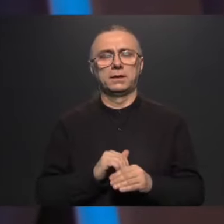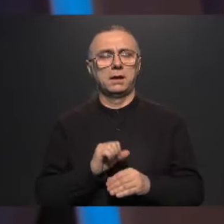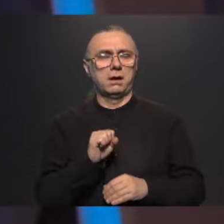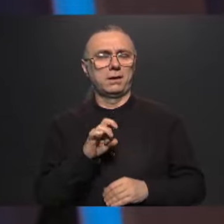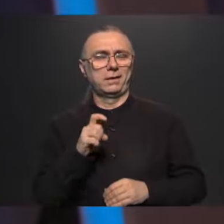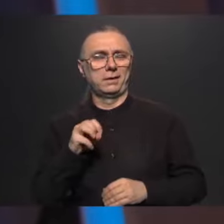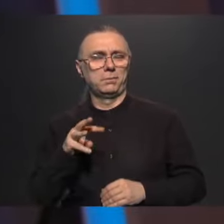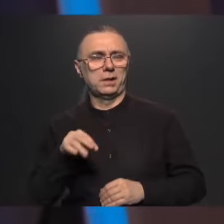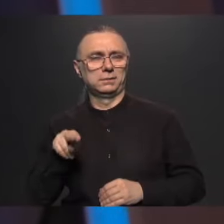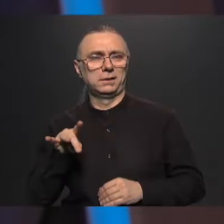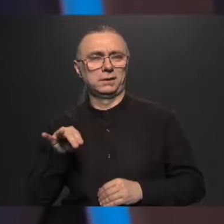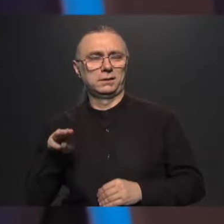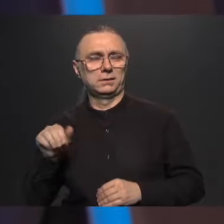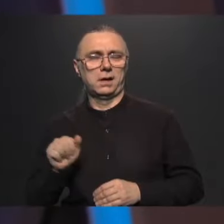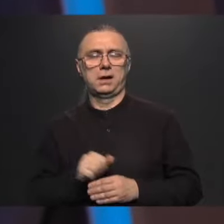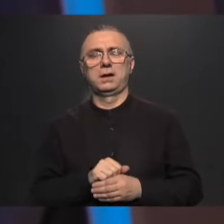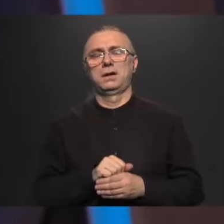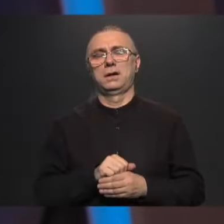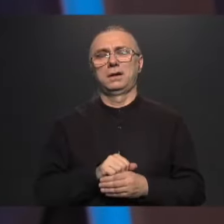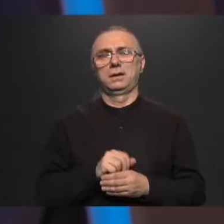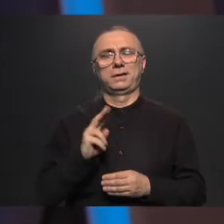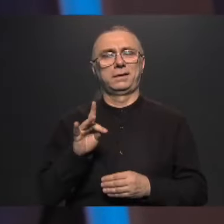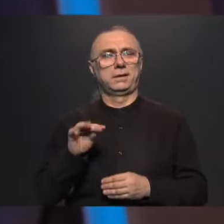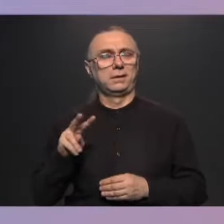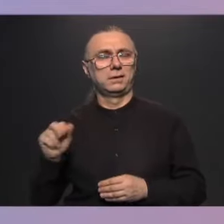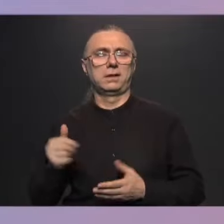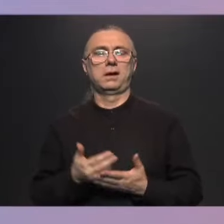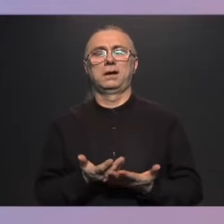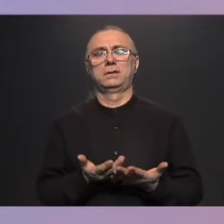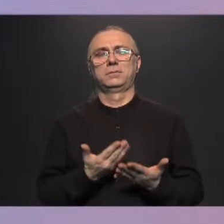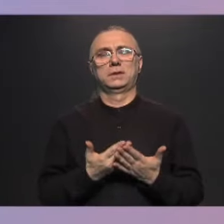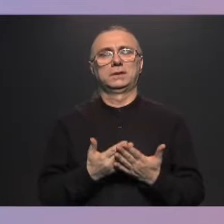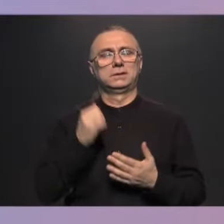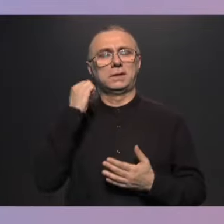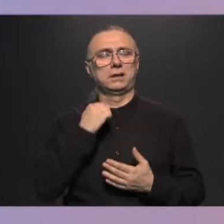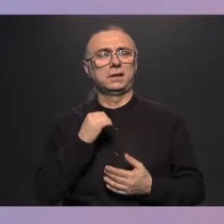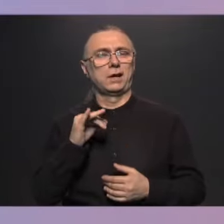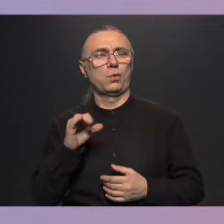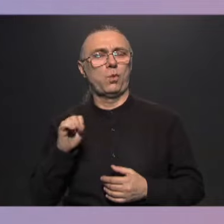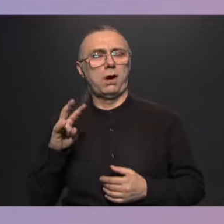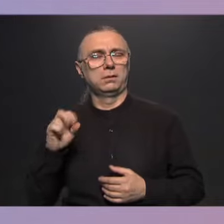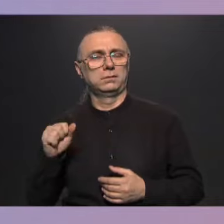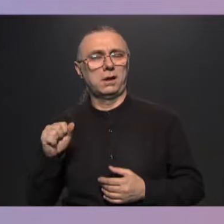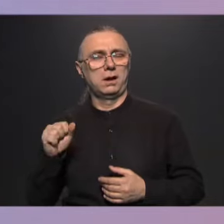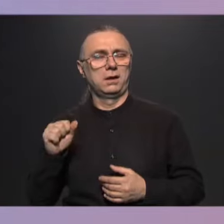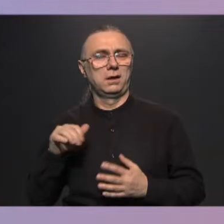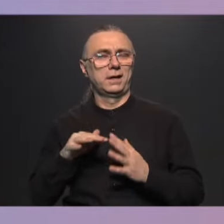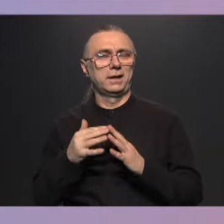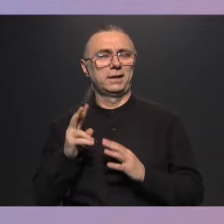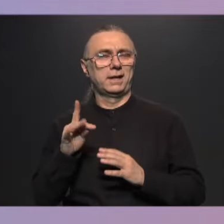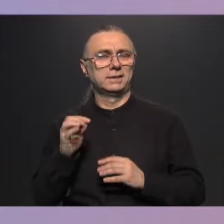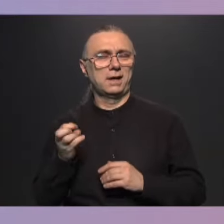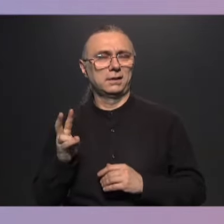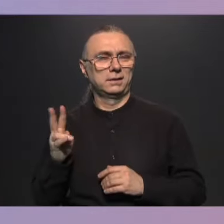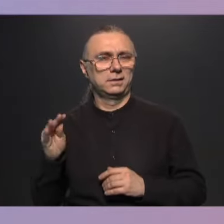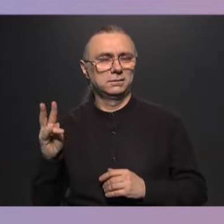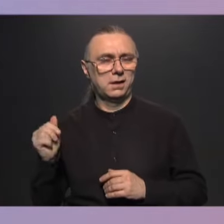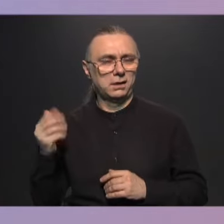уровня старца Иоанна Крестьянкина, да, то есть такого уровня, ну, они если есть, то они скрыты. То есть старчество